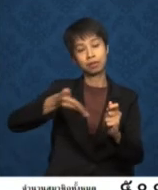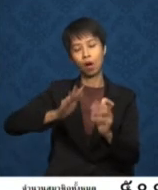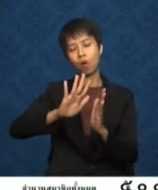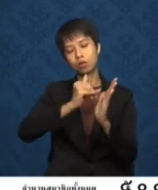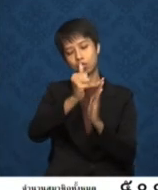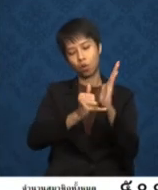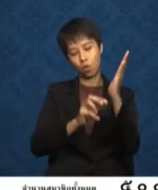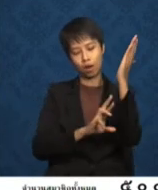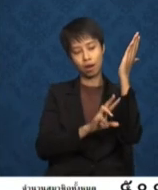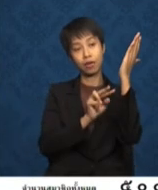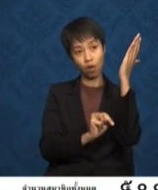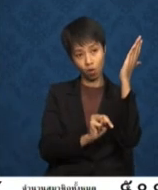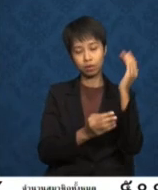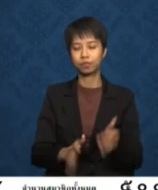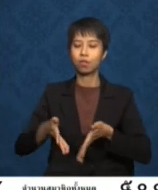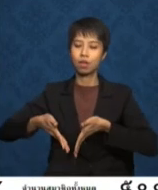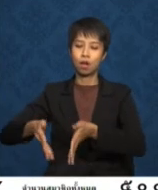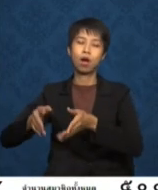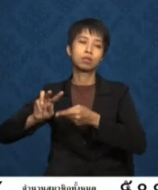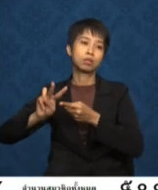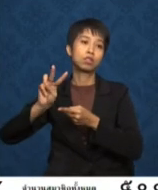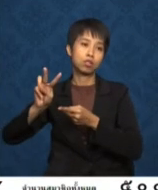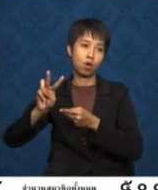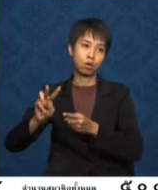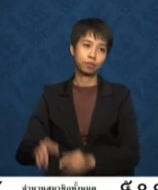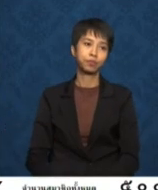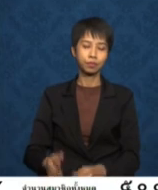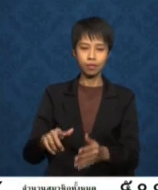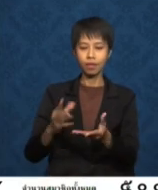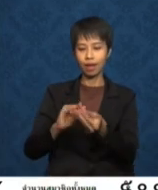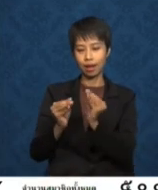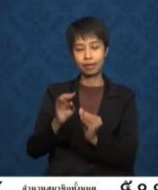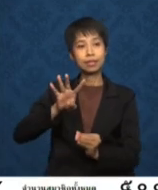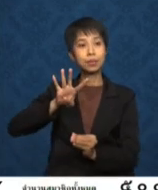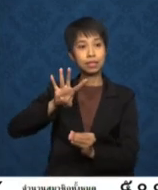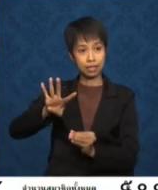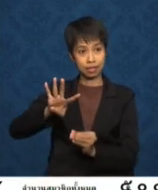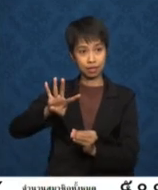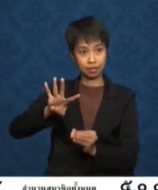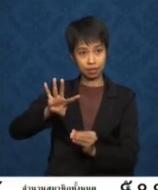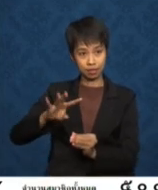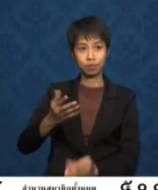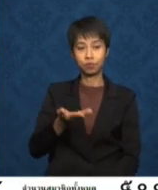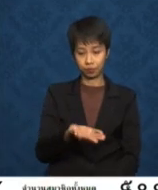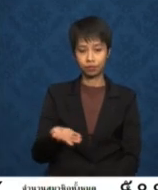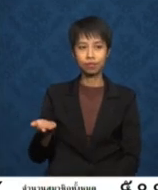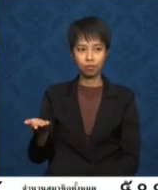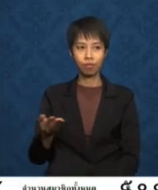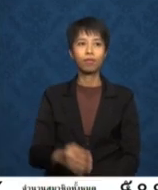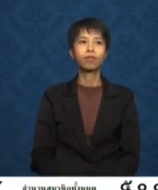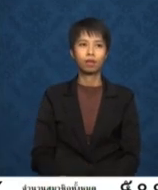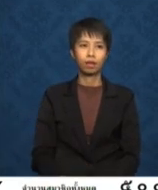องเสนทางที่สองครับ เป็นแยกทางหงหมายเลข 4 ถึงบานไ่อ่อนตำบนจอบประรอำเภอกับบุีจัหวดนอง